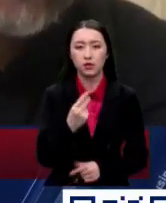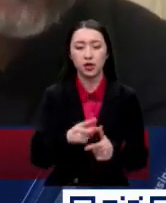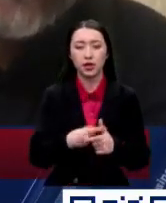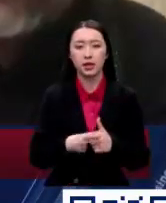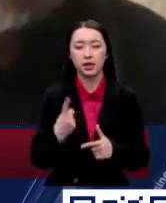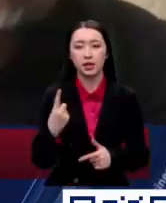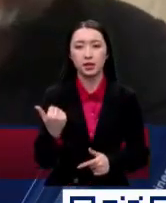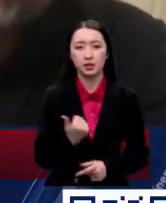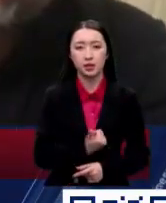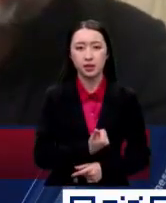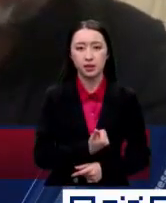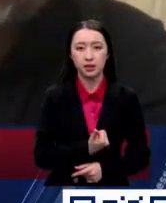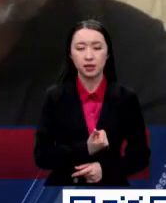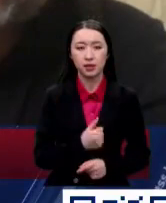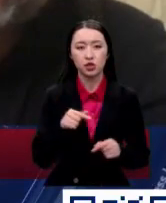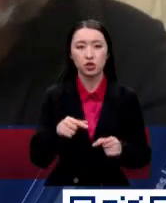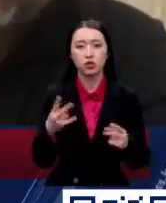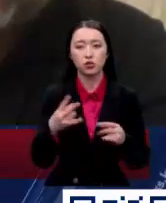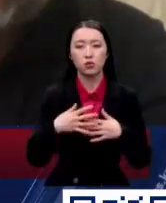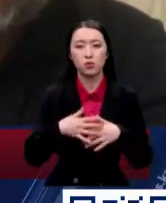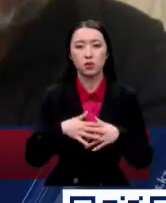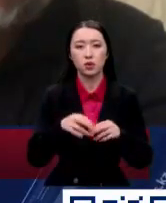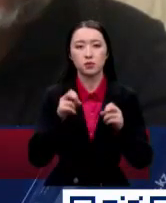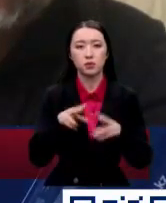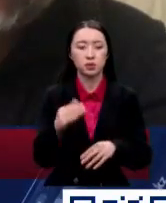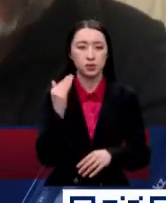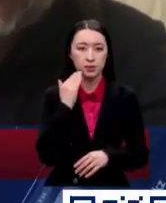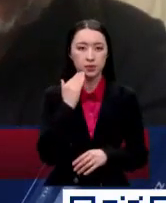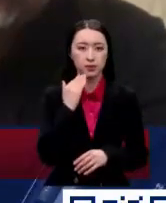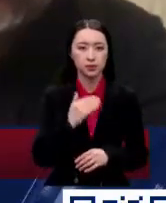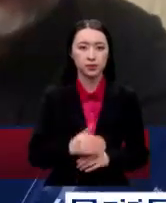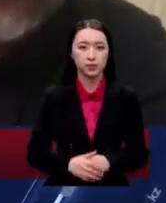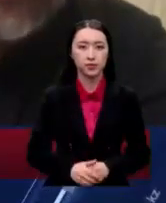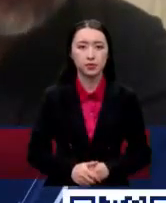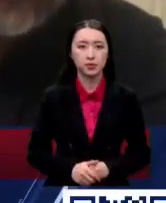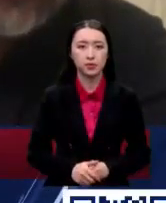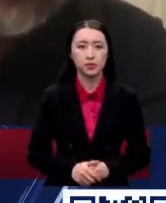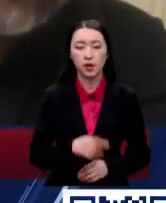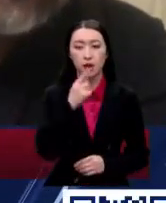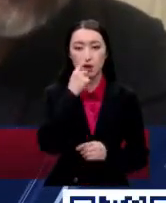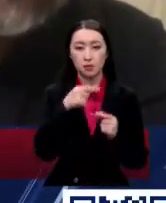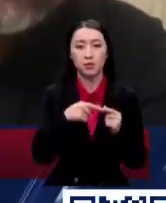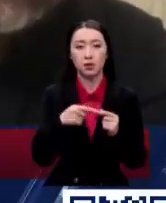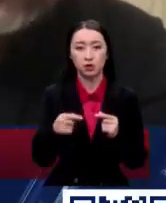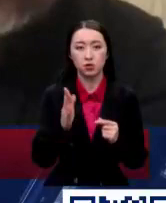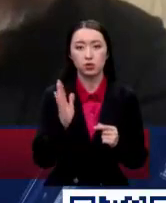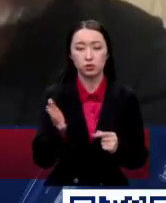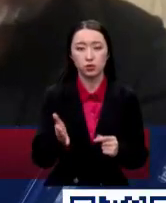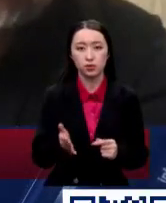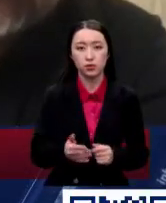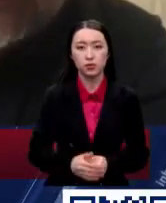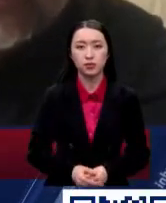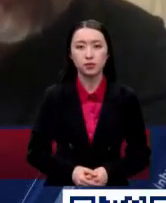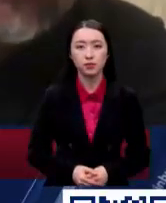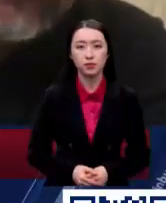нужно определенный математический аппарат применять. Ну, какое-то очень ближайшее будущее. Ну,